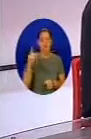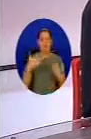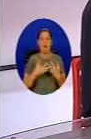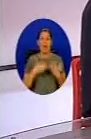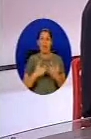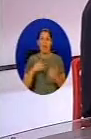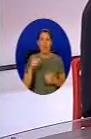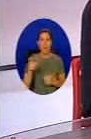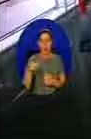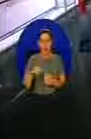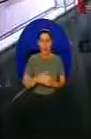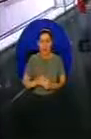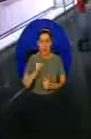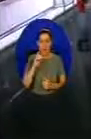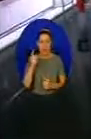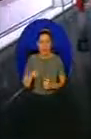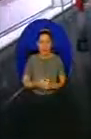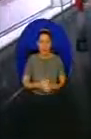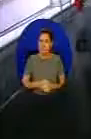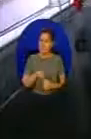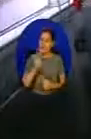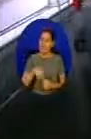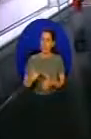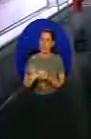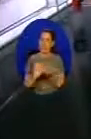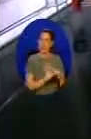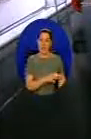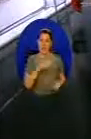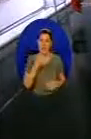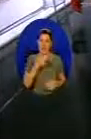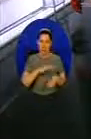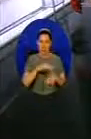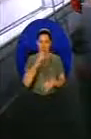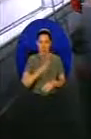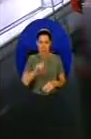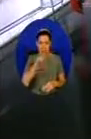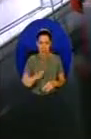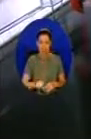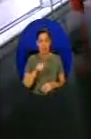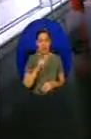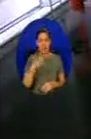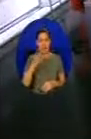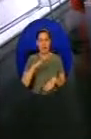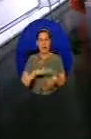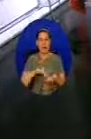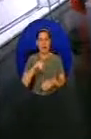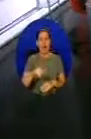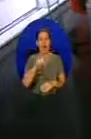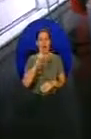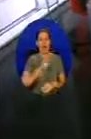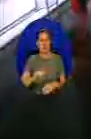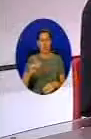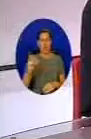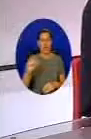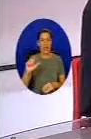אתה מדבר על הרצאה שלך שמסגרת סדרה של הרצאות. סדרת הרצאות. על מסעות, אתה מדבר על המסע של דרווין. נכון. מתי זה ההרצאה הזאת מרתק? ביום